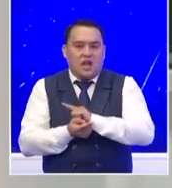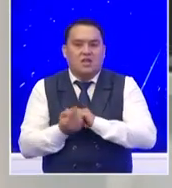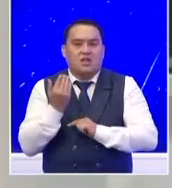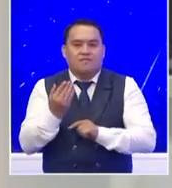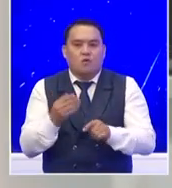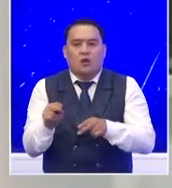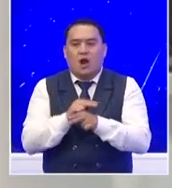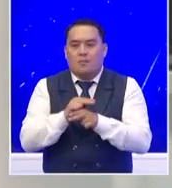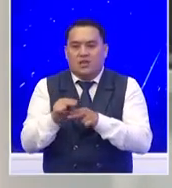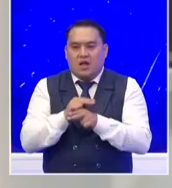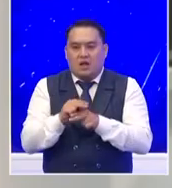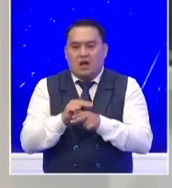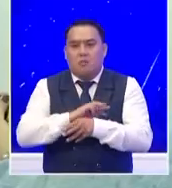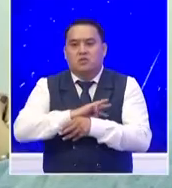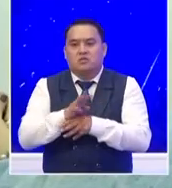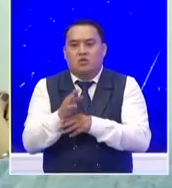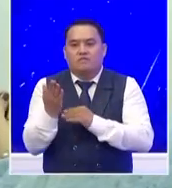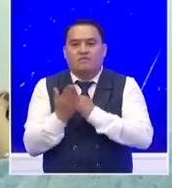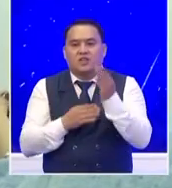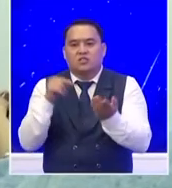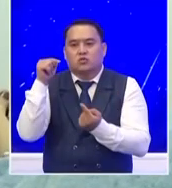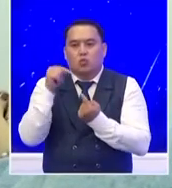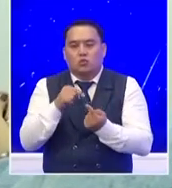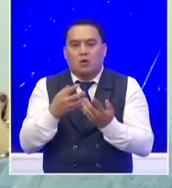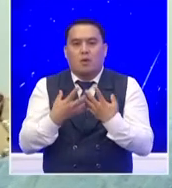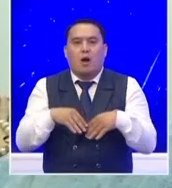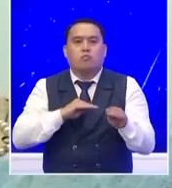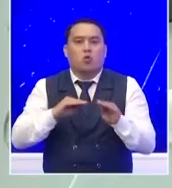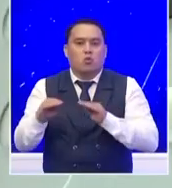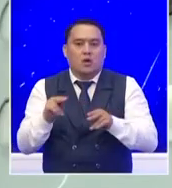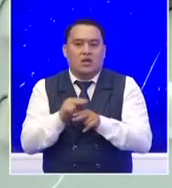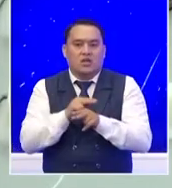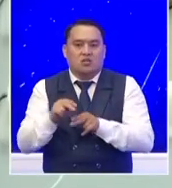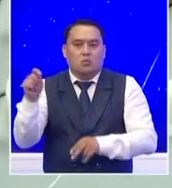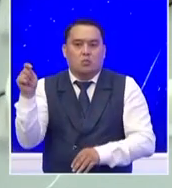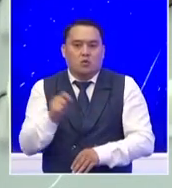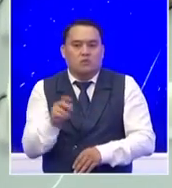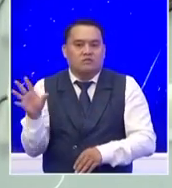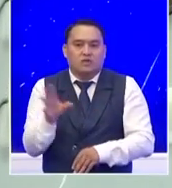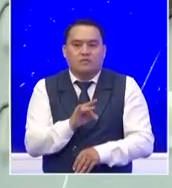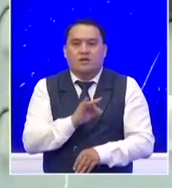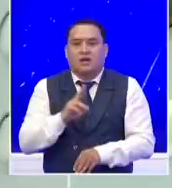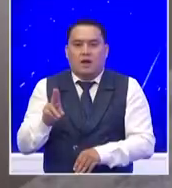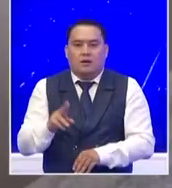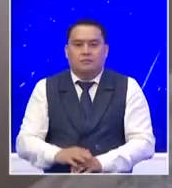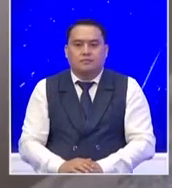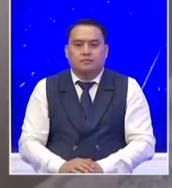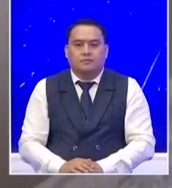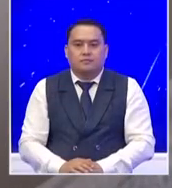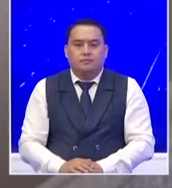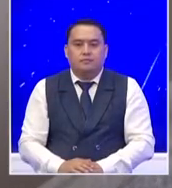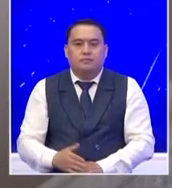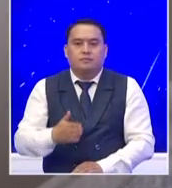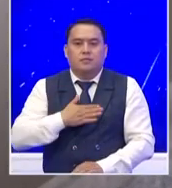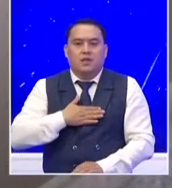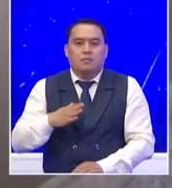Его отремонтировали, оснастили высокоточным оборудованием. А лечиться сюда едут со всей республики. Мне столько